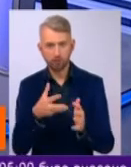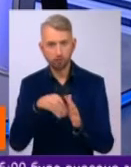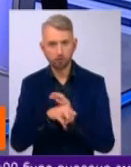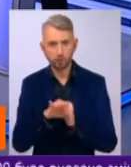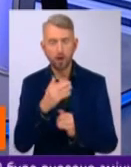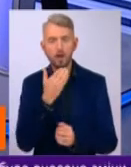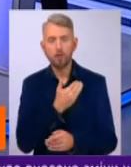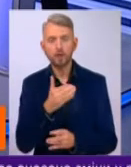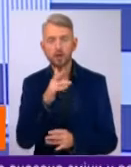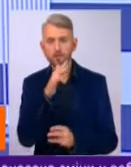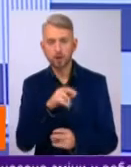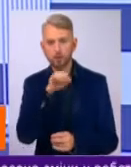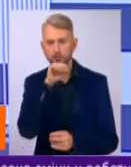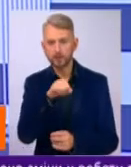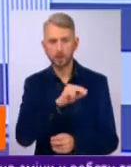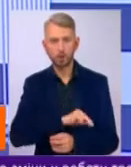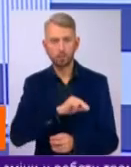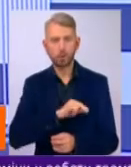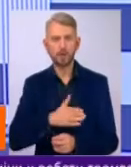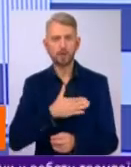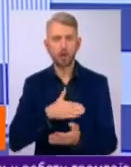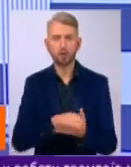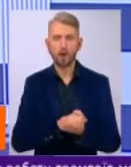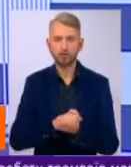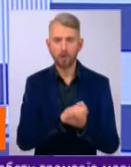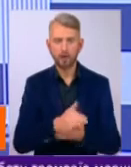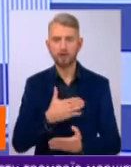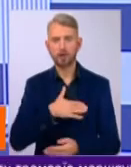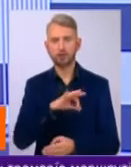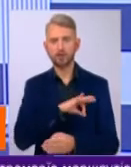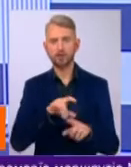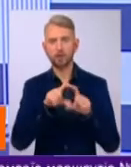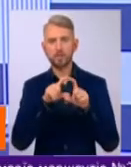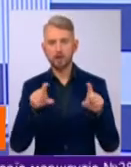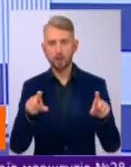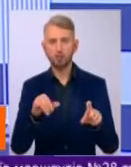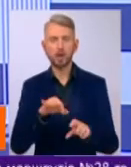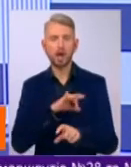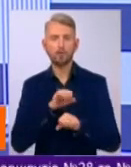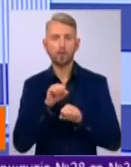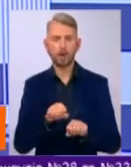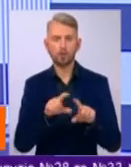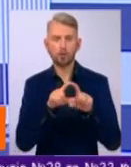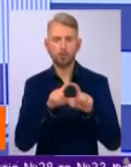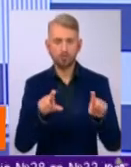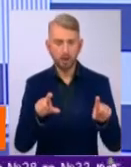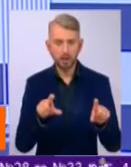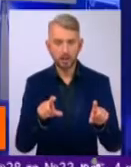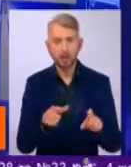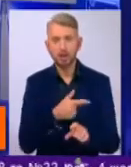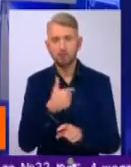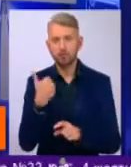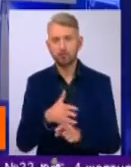але останнім часом, завдяки роботі нашої асоціації, нашого юридичного департаменту і адвокатської компанії Риховський Коломієць, ми